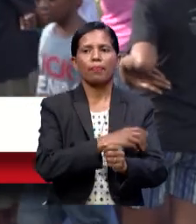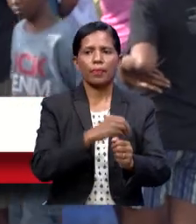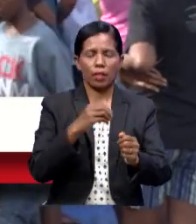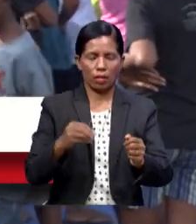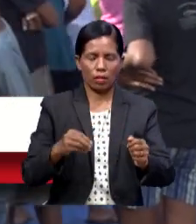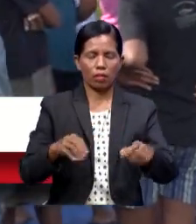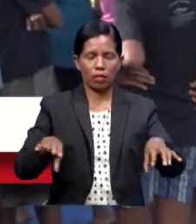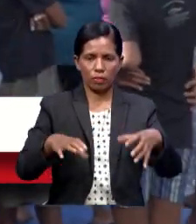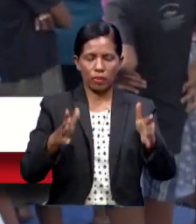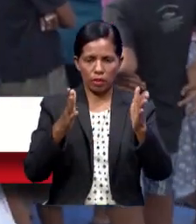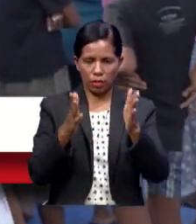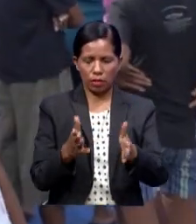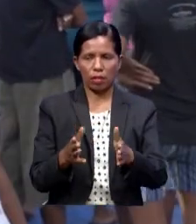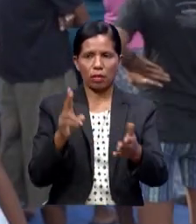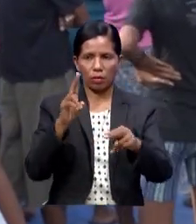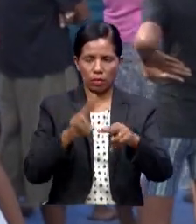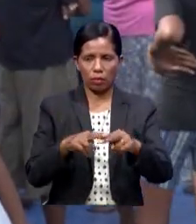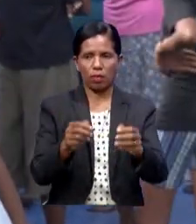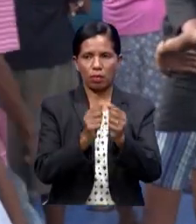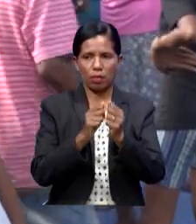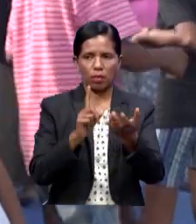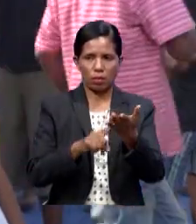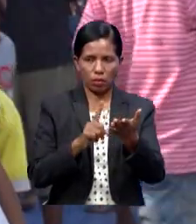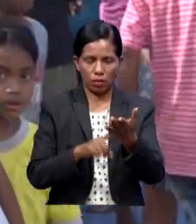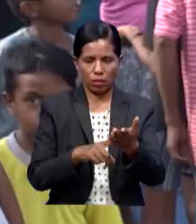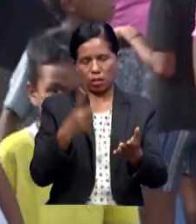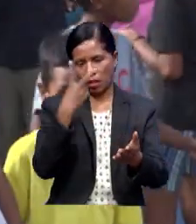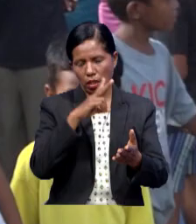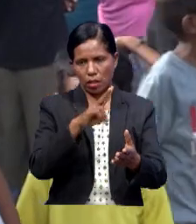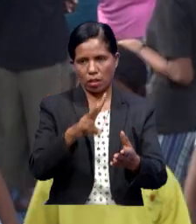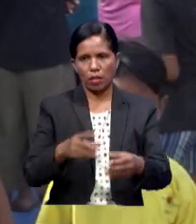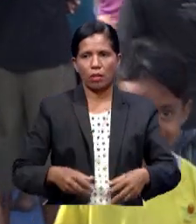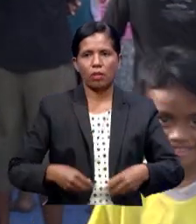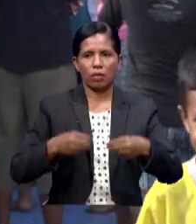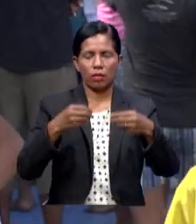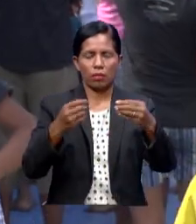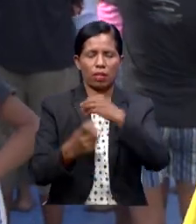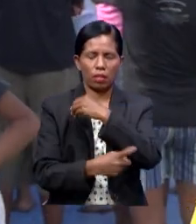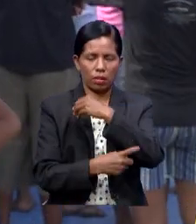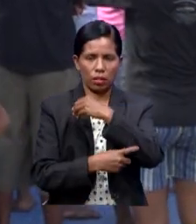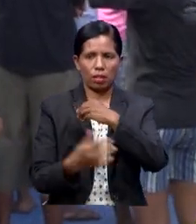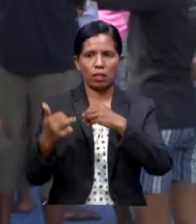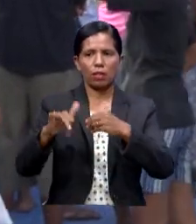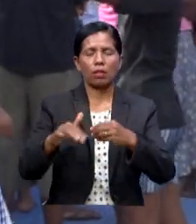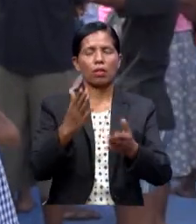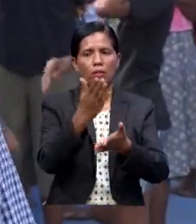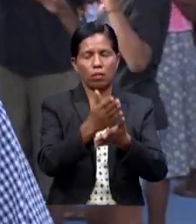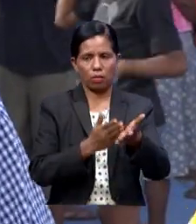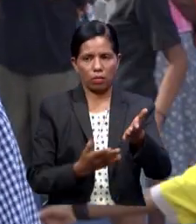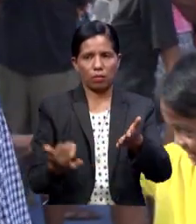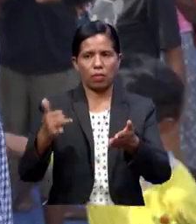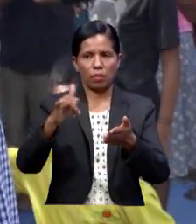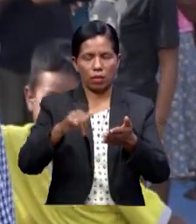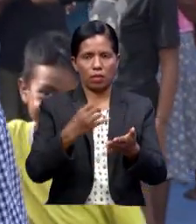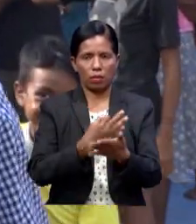parte relevan sira tur hamutu diskuti ho di ho mo san sang basira li husi koa sira ninia